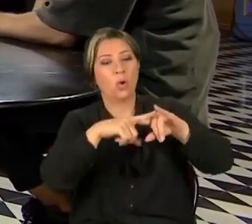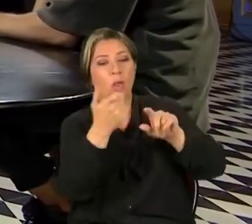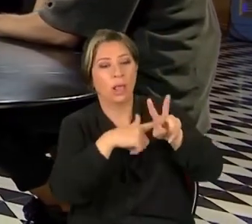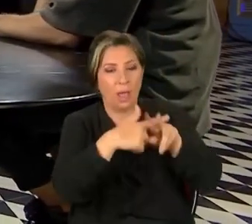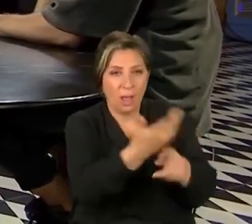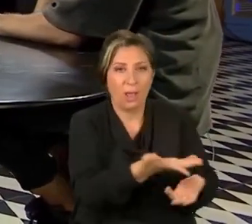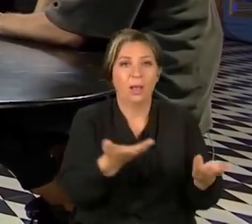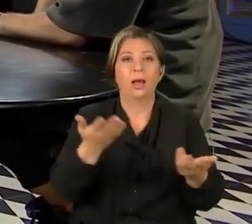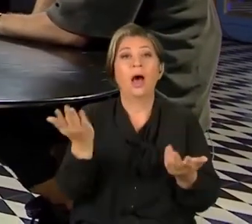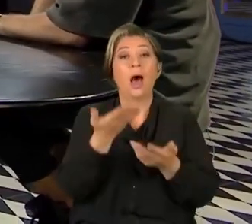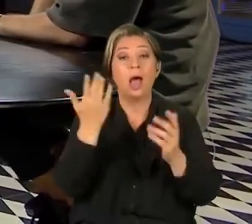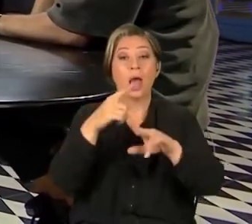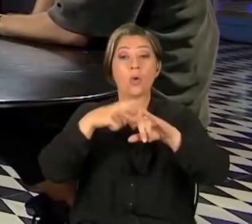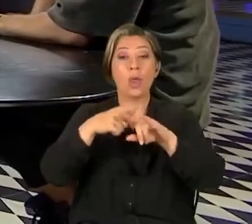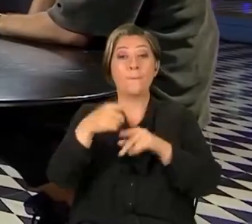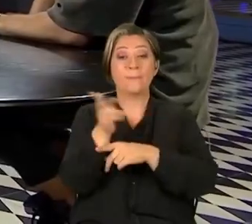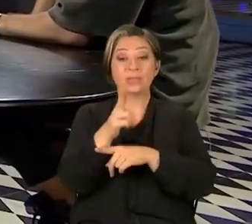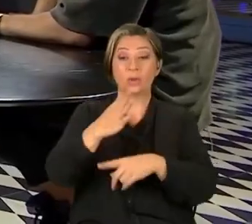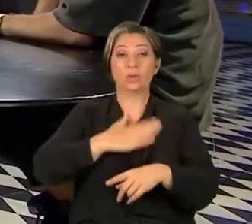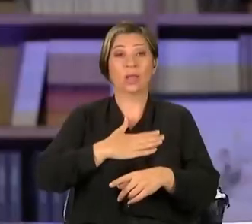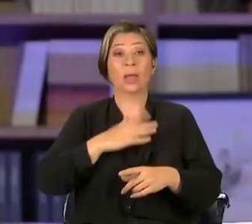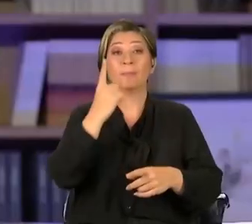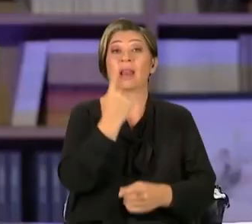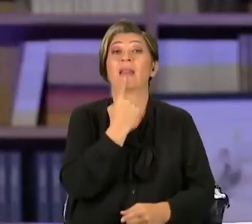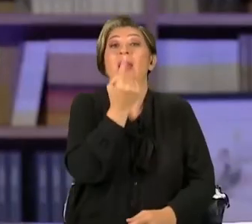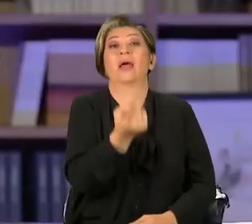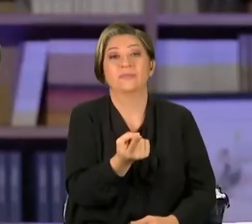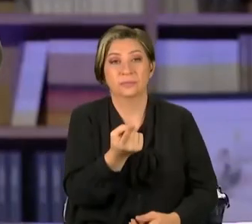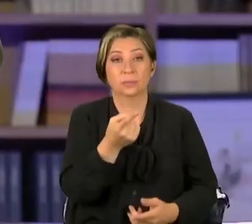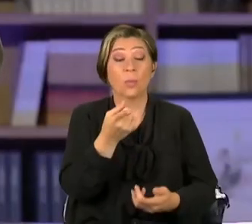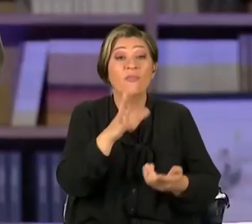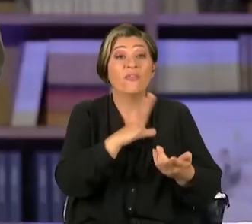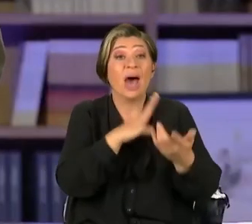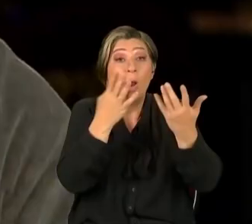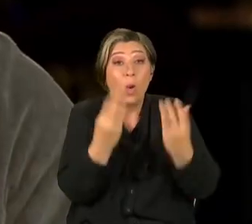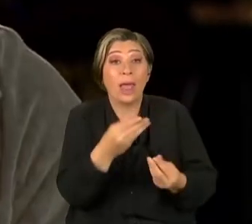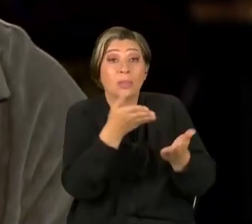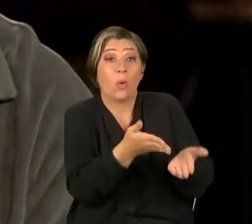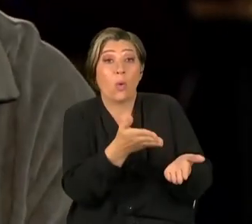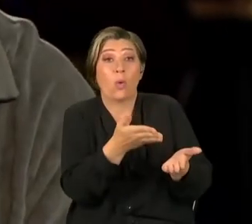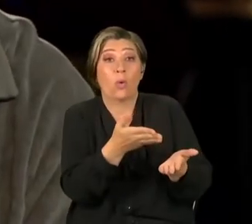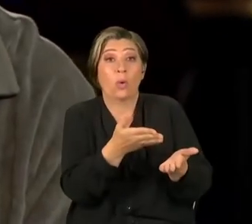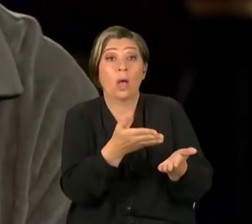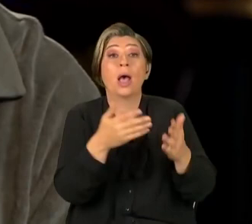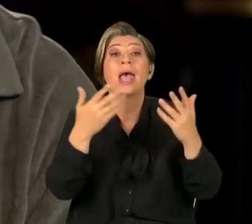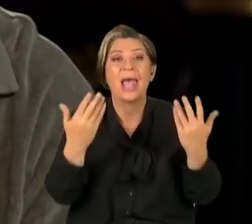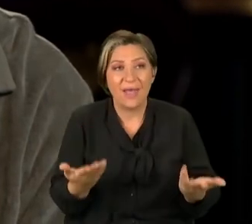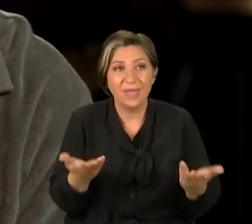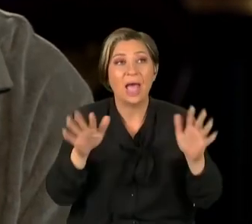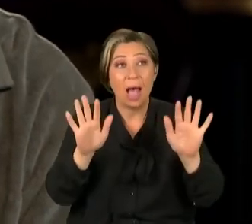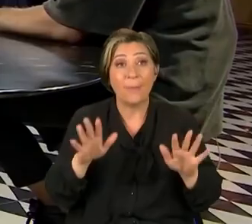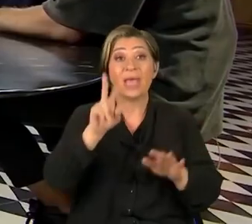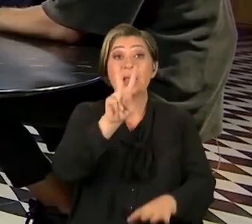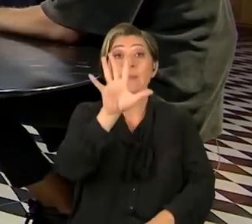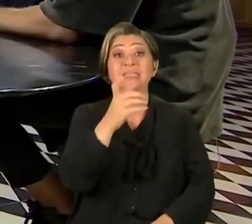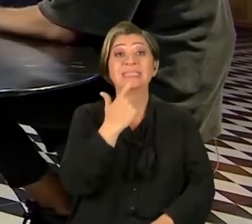Avşar falan ve hala Hülya Avşar balıkçının önünden enteresan bir laf ediyor Ama bu varoluş Onları zaten sürekli ayakta tutuyor Evet Hülya Avşar